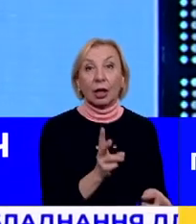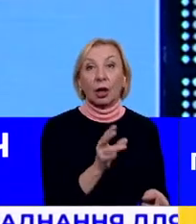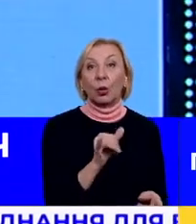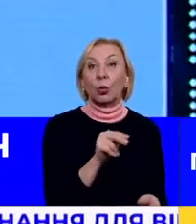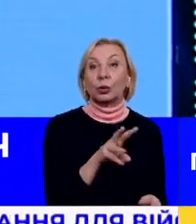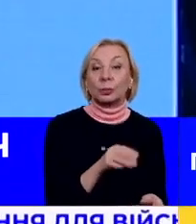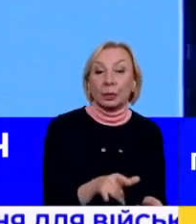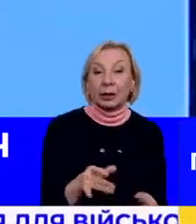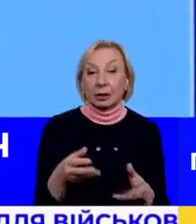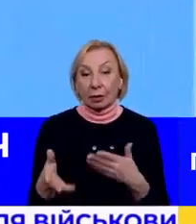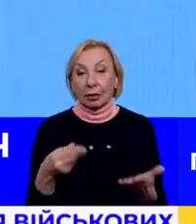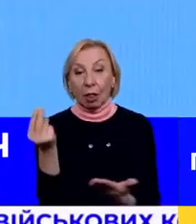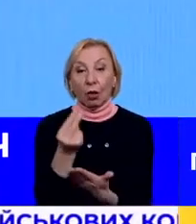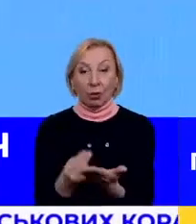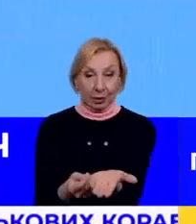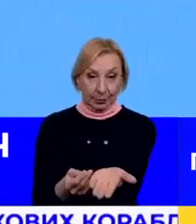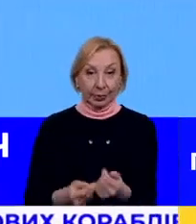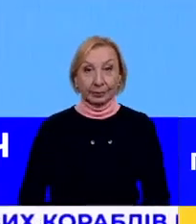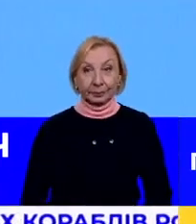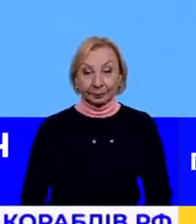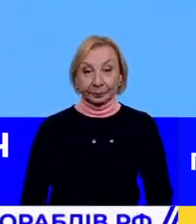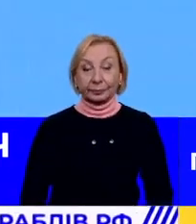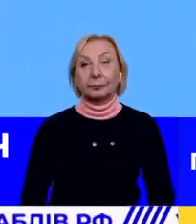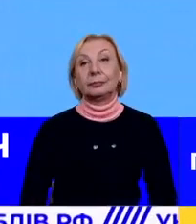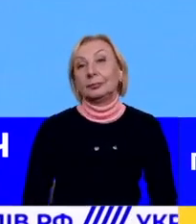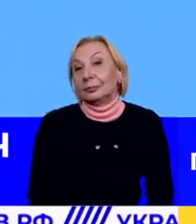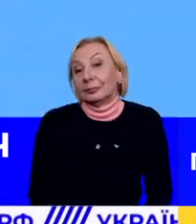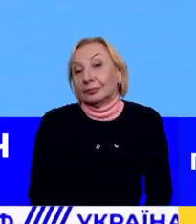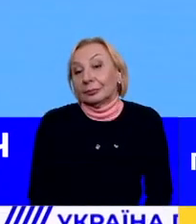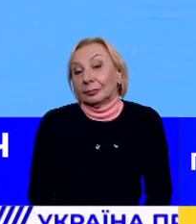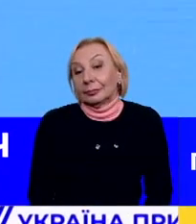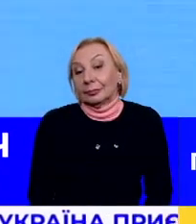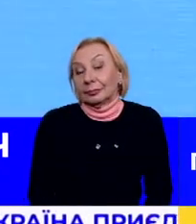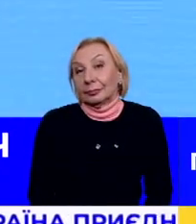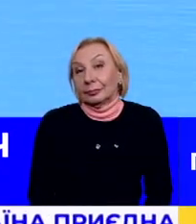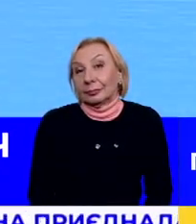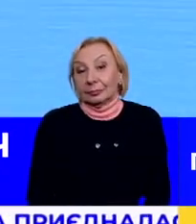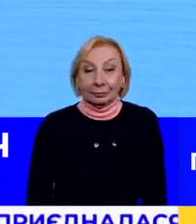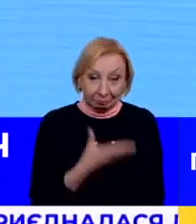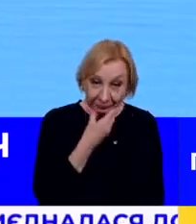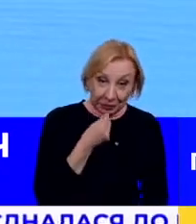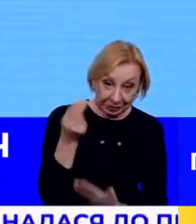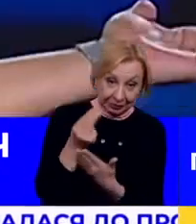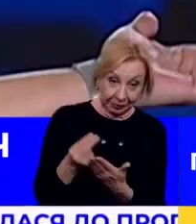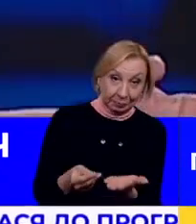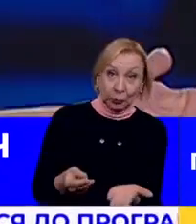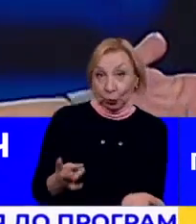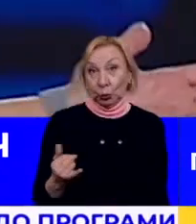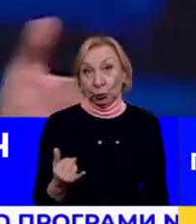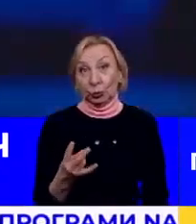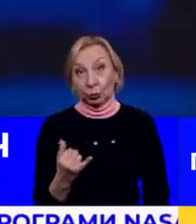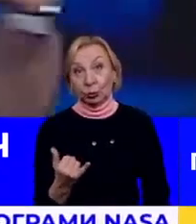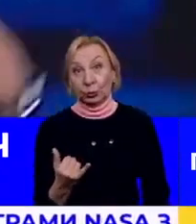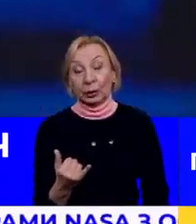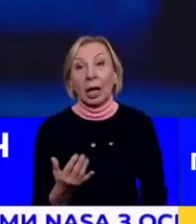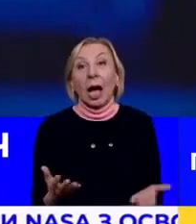логотип, классно, вот, смотрите, логотип какой разработали. Луганчанин говорит, ничего не понял, в смысле? Красивый логотип? Ну, хороший логотип. Мне нет претензий к логотипу.